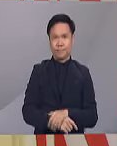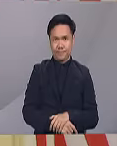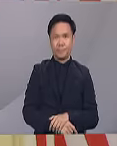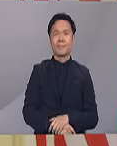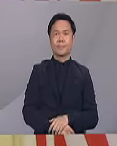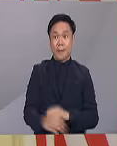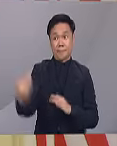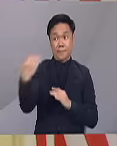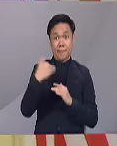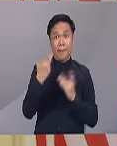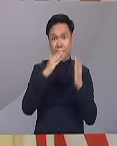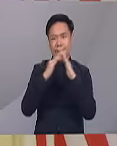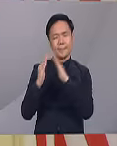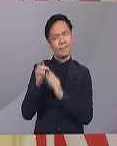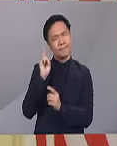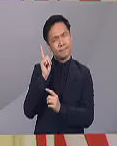bekerja.